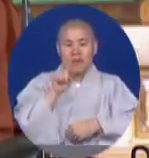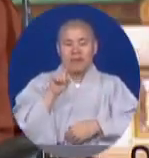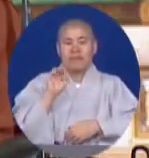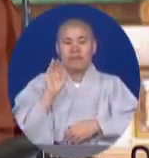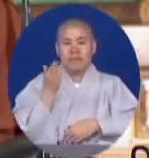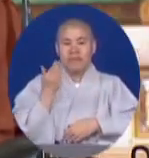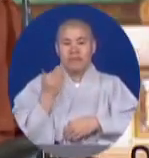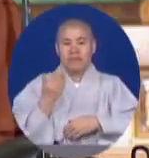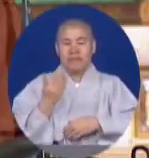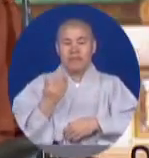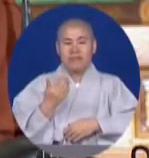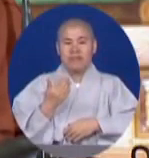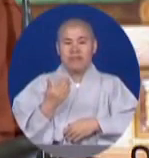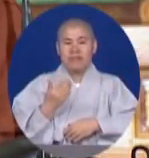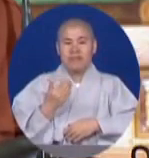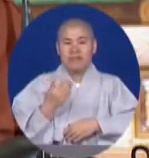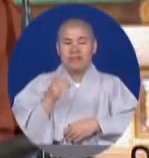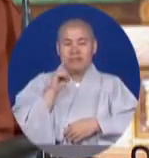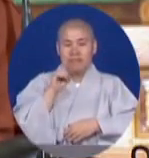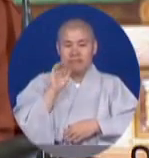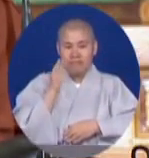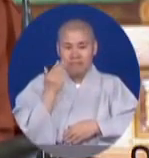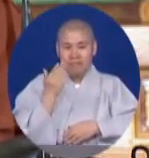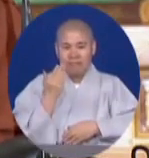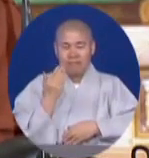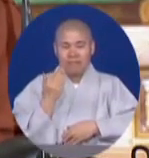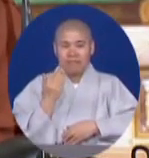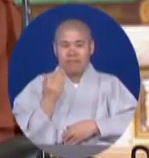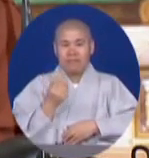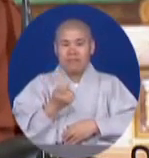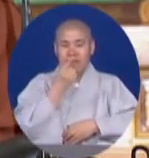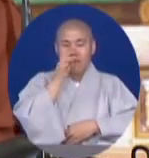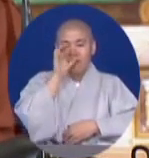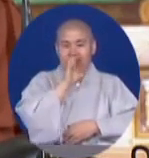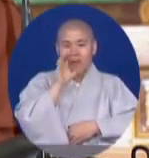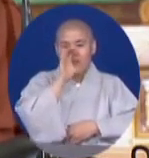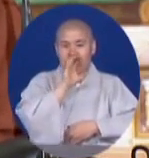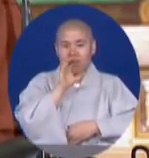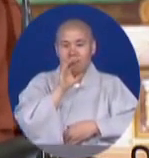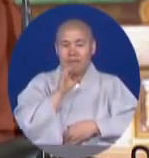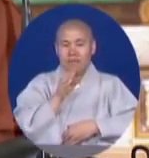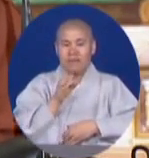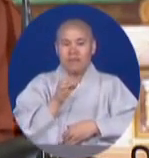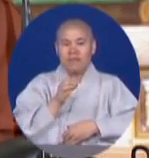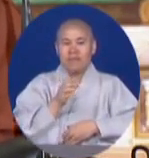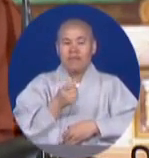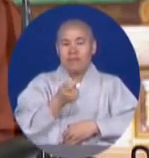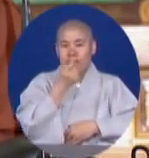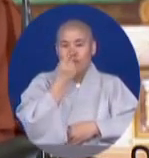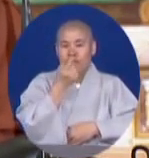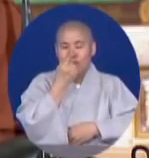거예요. 하나가 되는 거예요. 학습이라고 하는 것은 익히는 거고요.